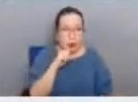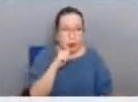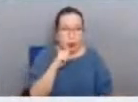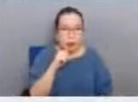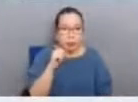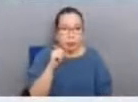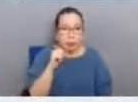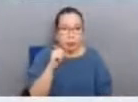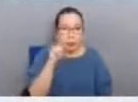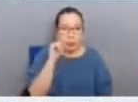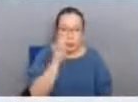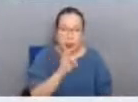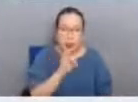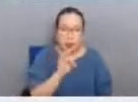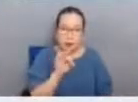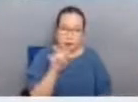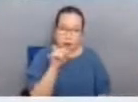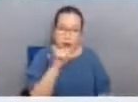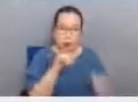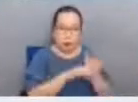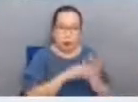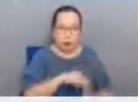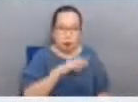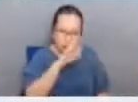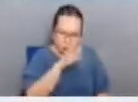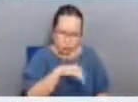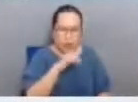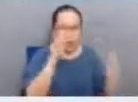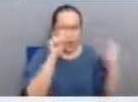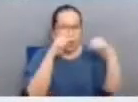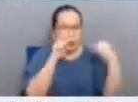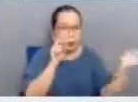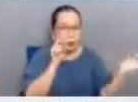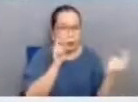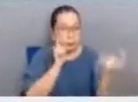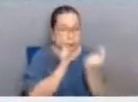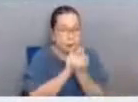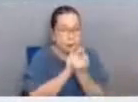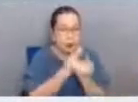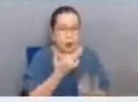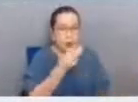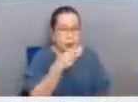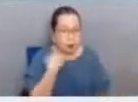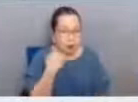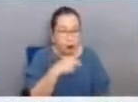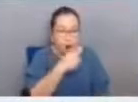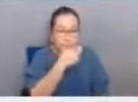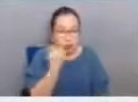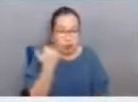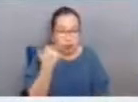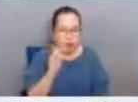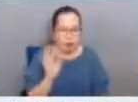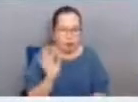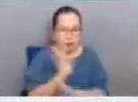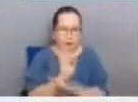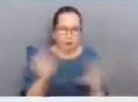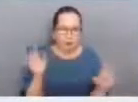po, kumuha po kayo ng tamang impormasyon sa ating pong ahensya sa POA po lang. Thank you po.